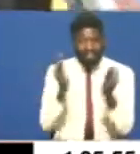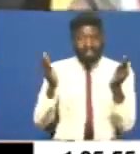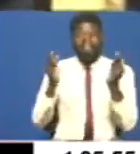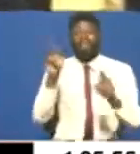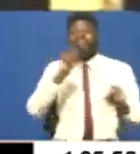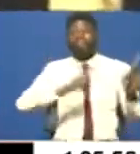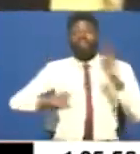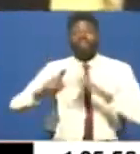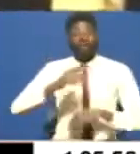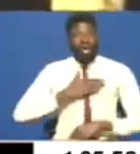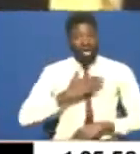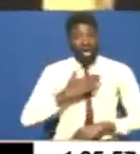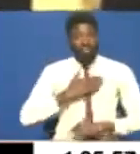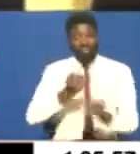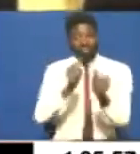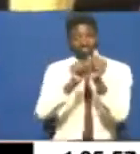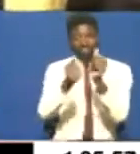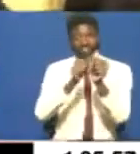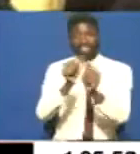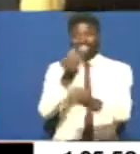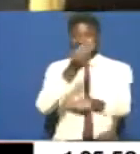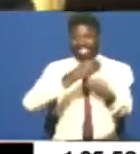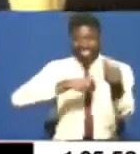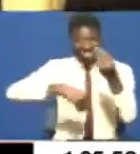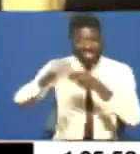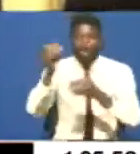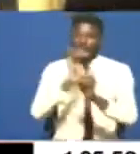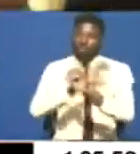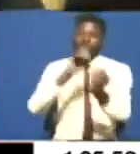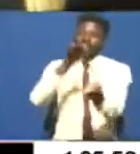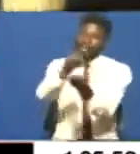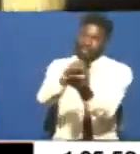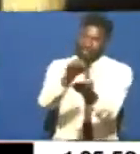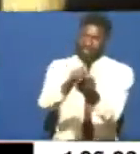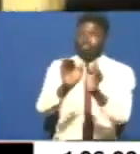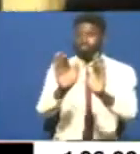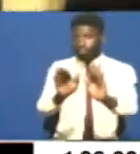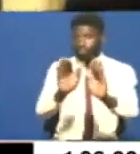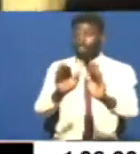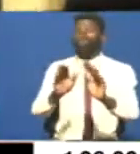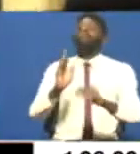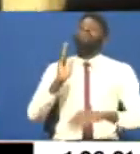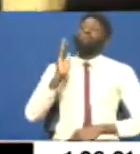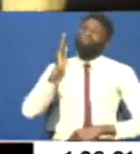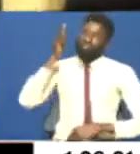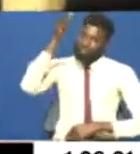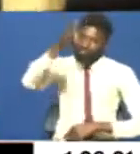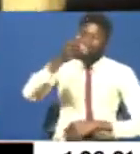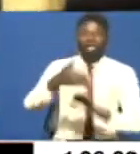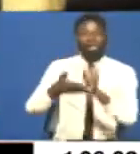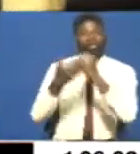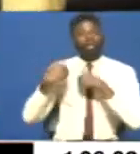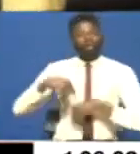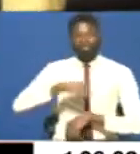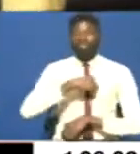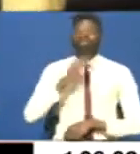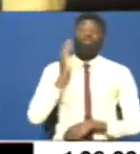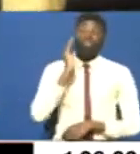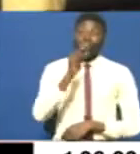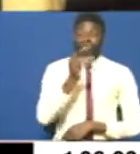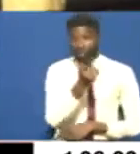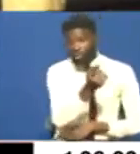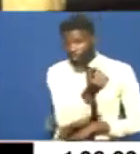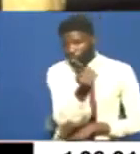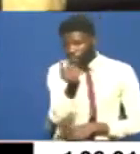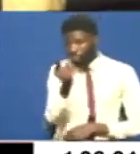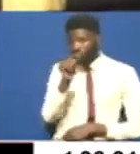tusiuze mahindi. Tafadhali tuweke hiyo chakula itusaidie mbele. Wale ambayo